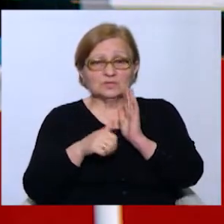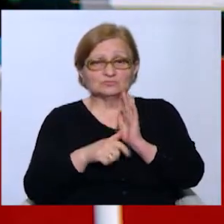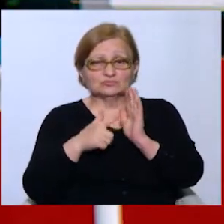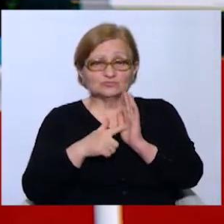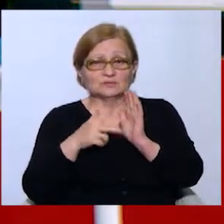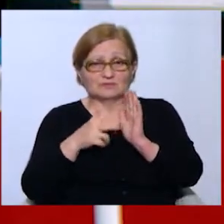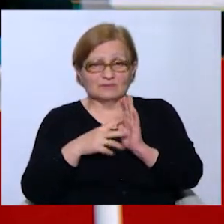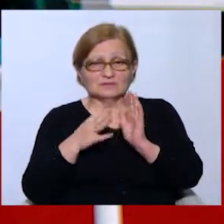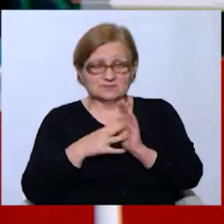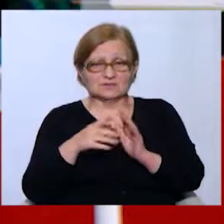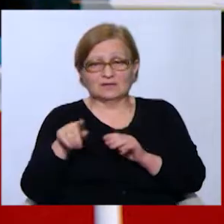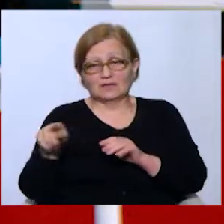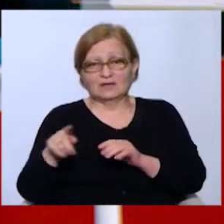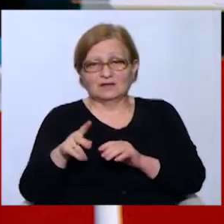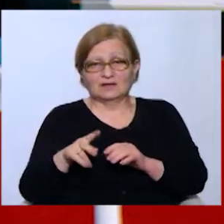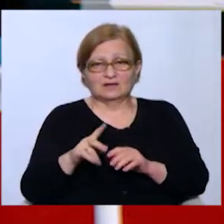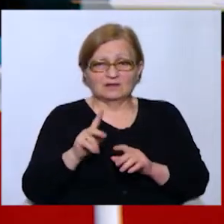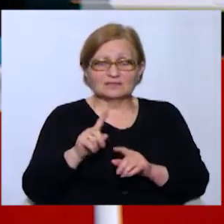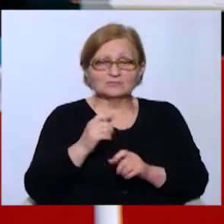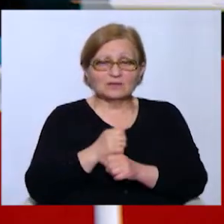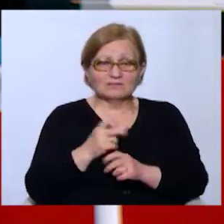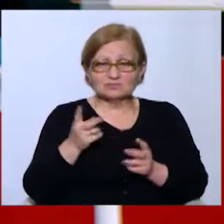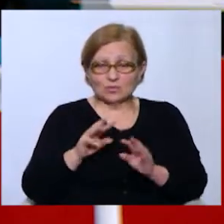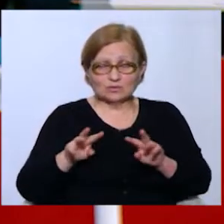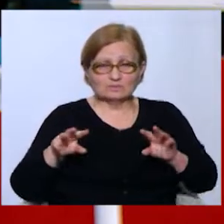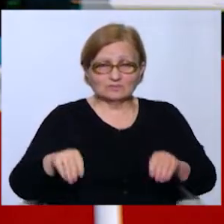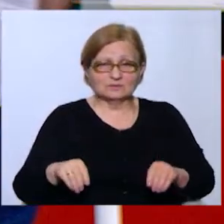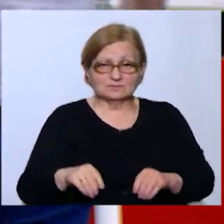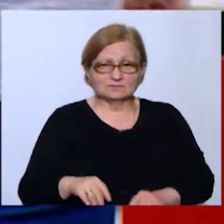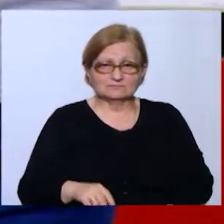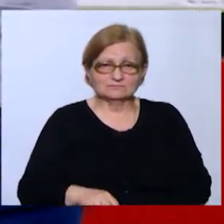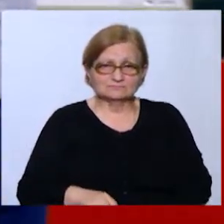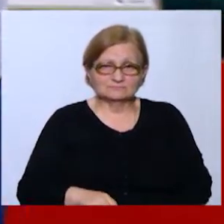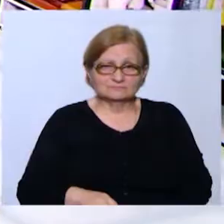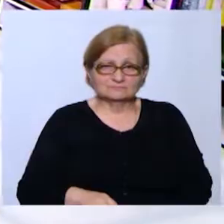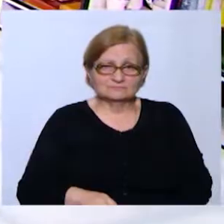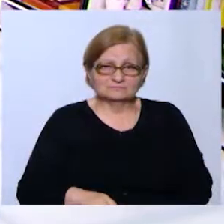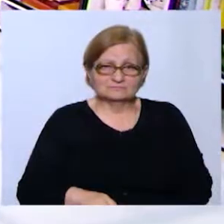უკვე მომზადებული მაქვს და ახლა ნახეთ რა უნდა გავაკეთოთ. ერთი წუთით დაფას წავშლი.